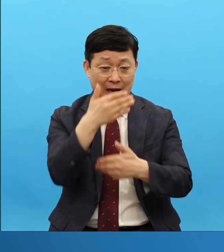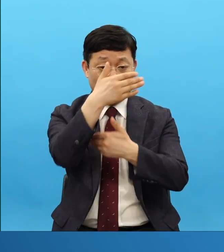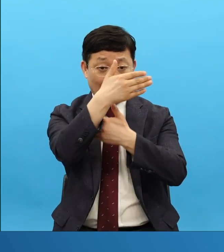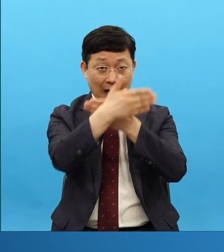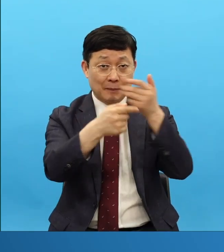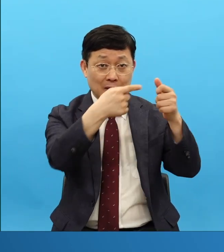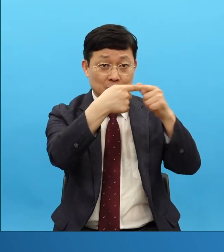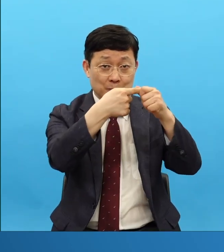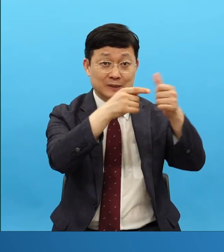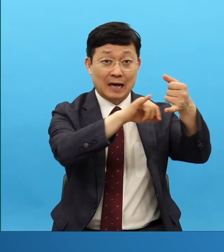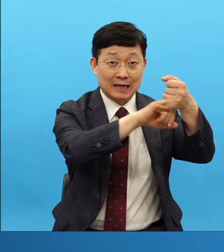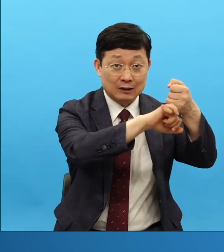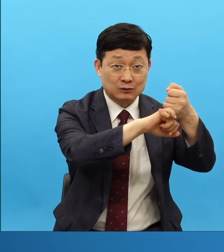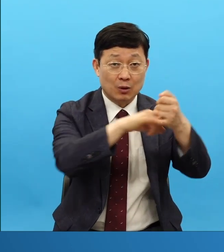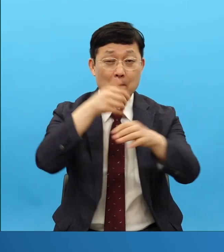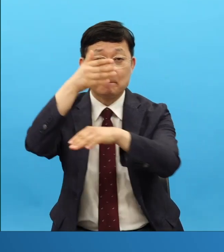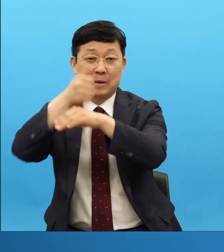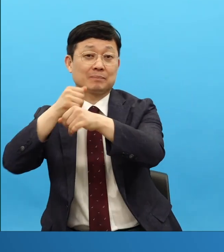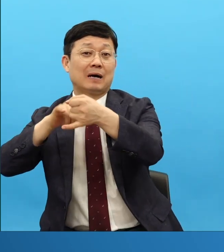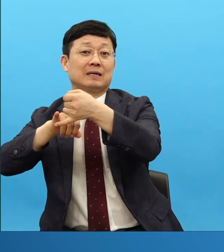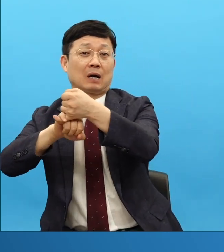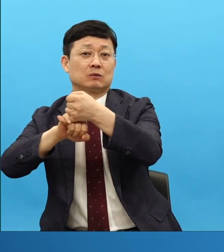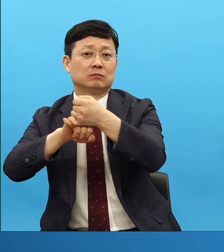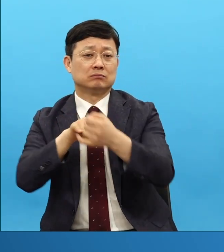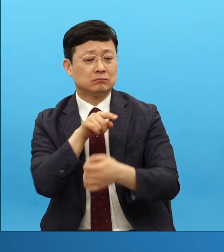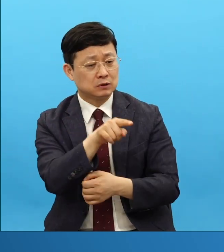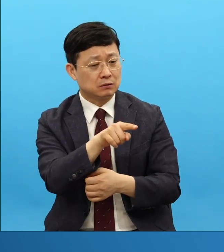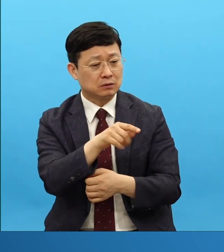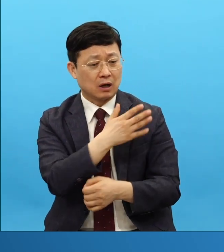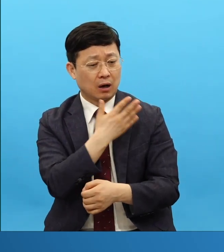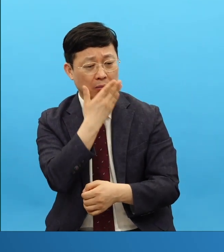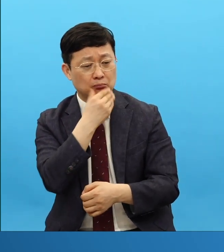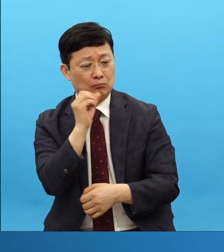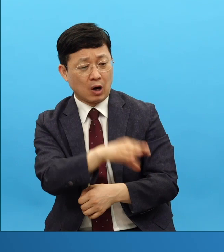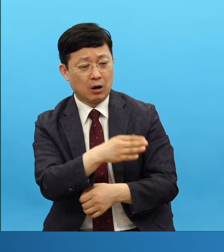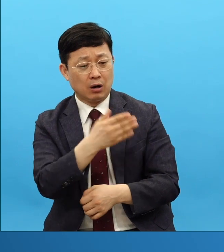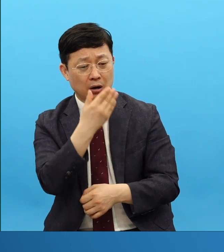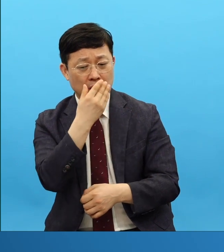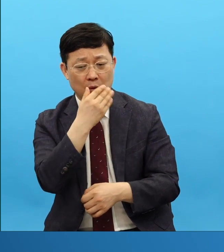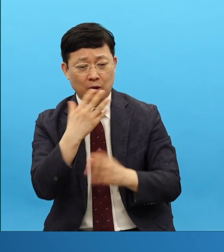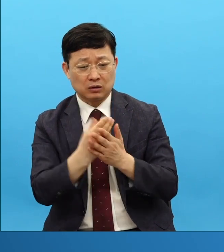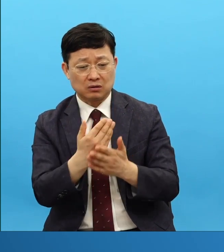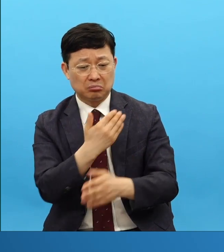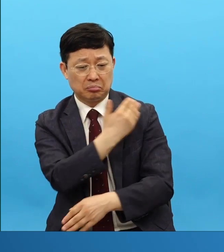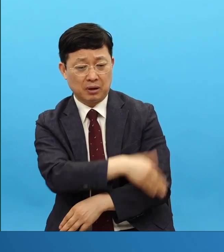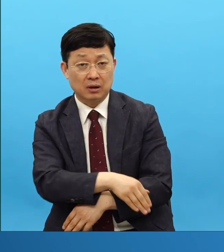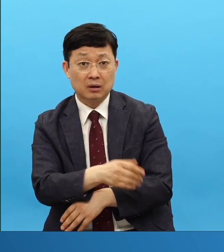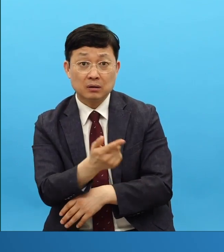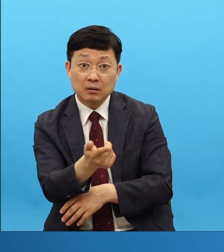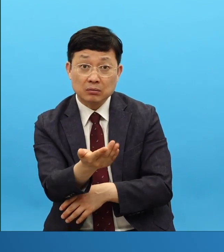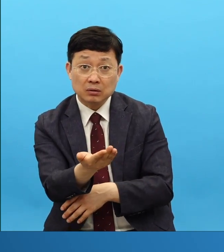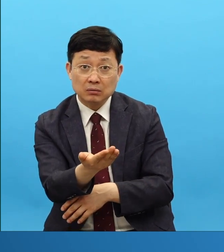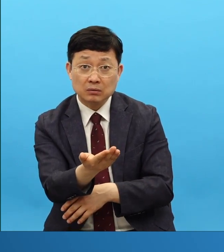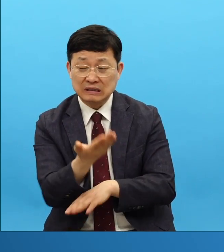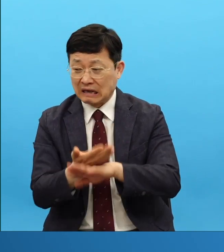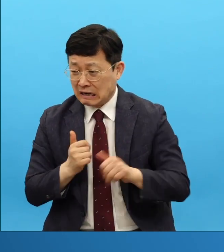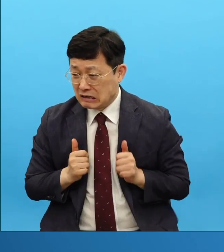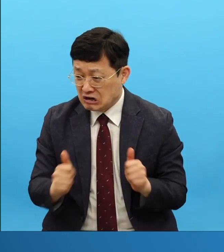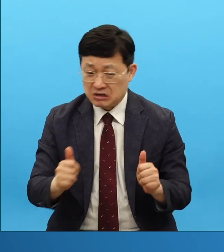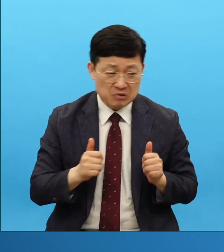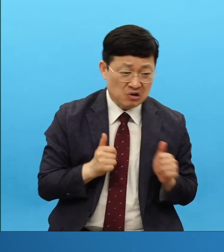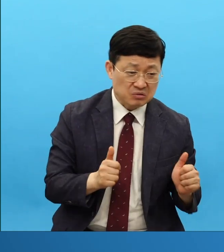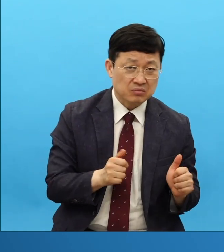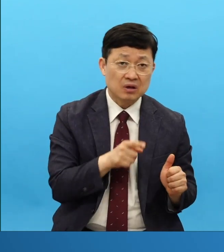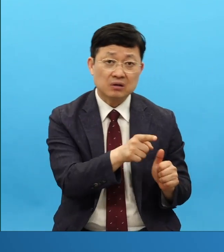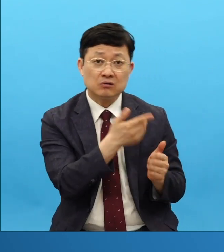약속인데 굳이 우리가 이거를 안 할 이유가 뭐 있습니까? This was God's first and last promise. 다른 거는 열심히 하면서요.